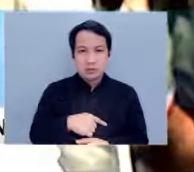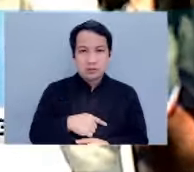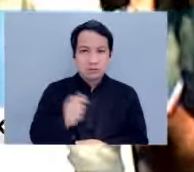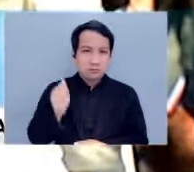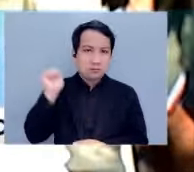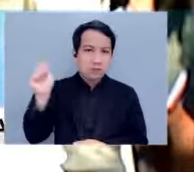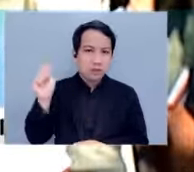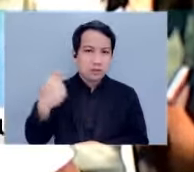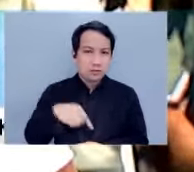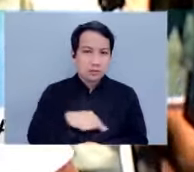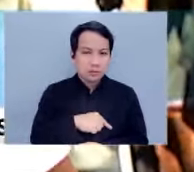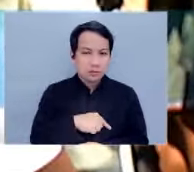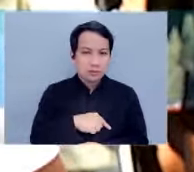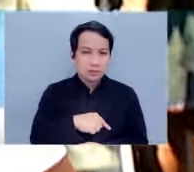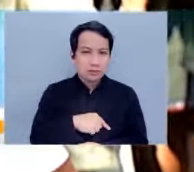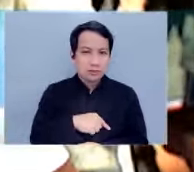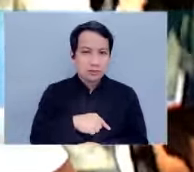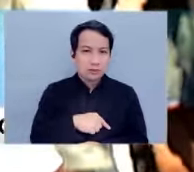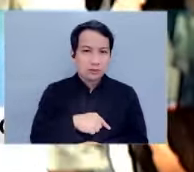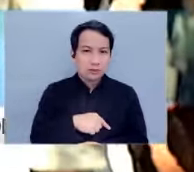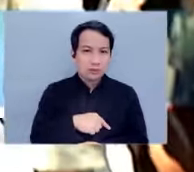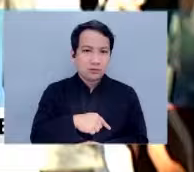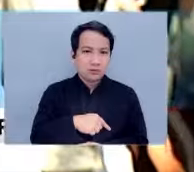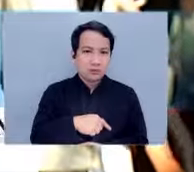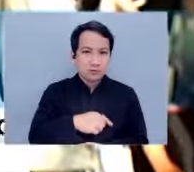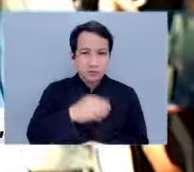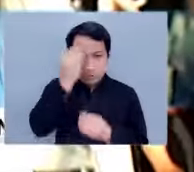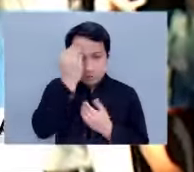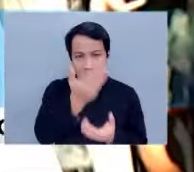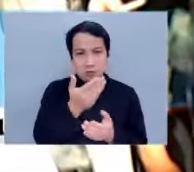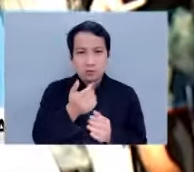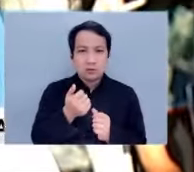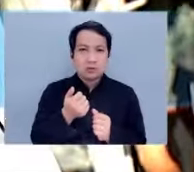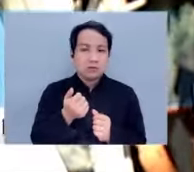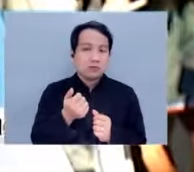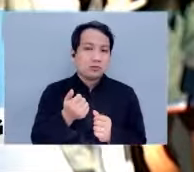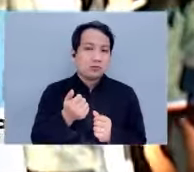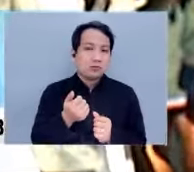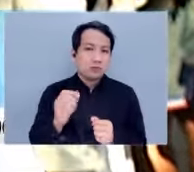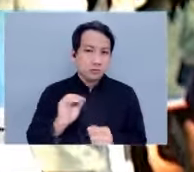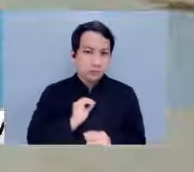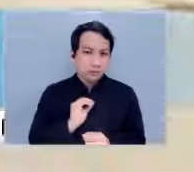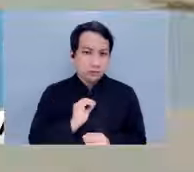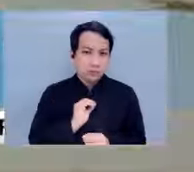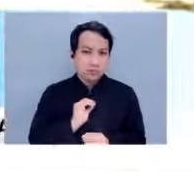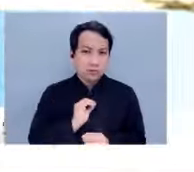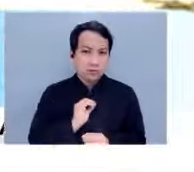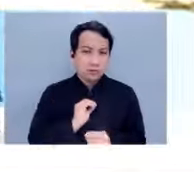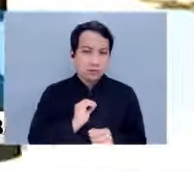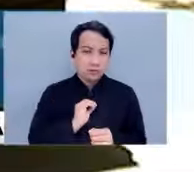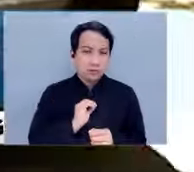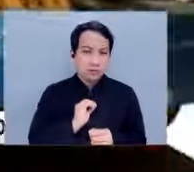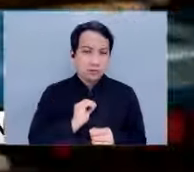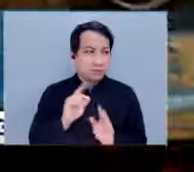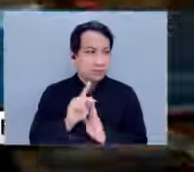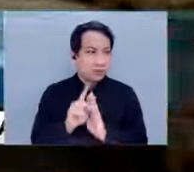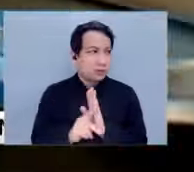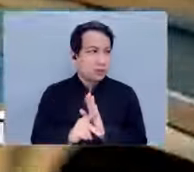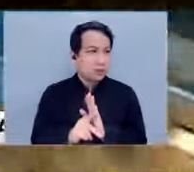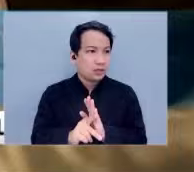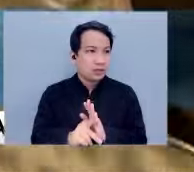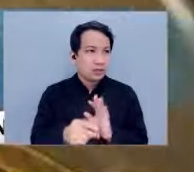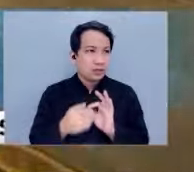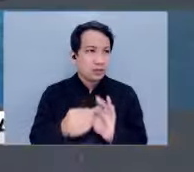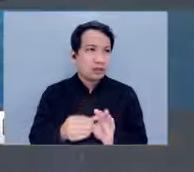kami, bilang kami may sarili rin kaming prinsipyo. Sa kabila ng